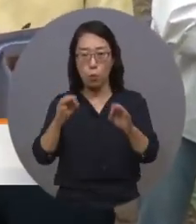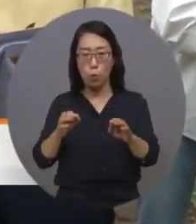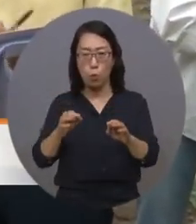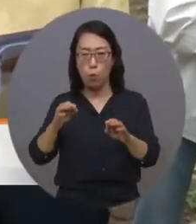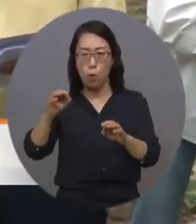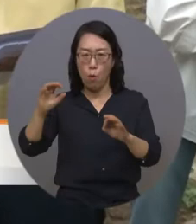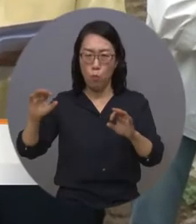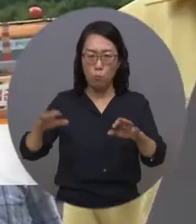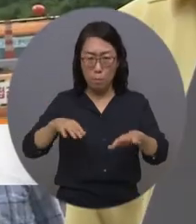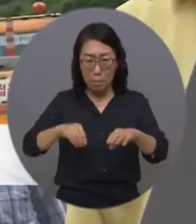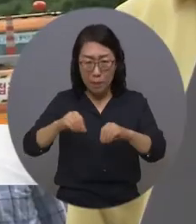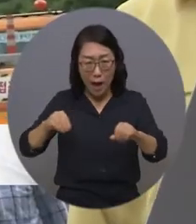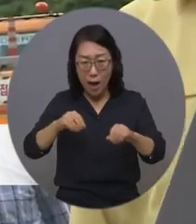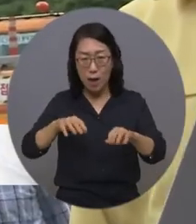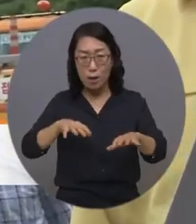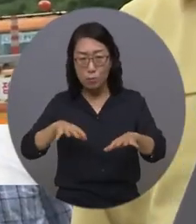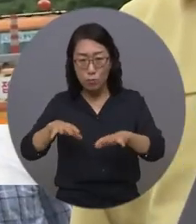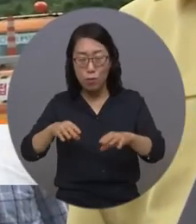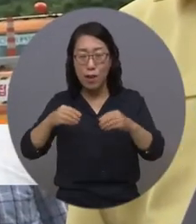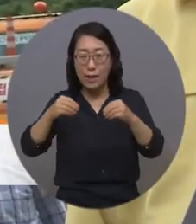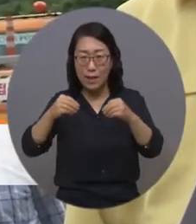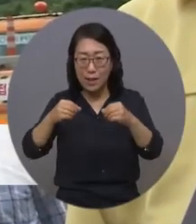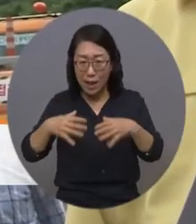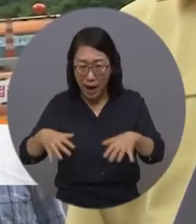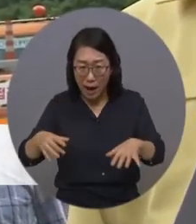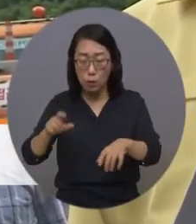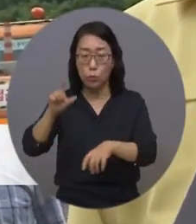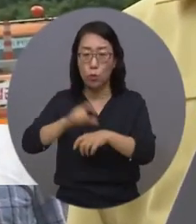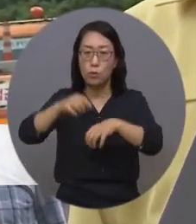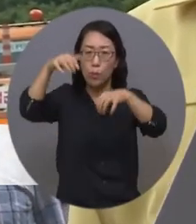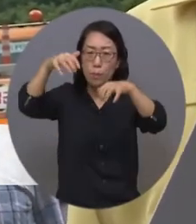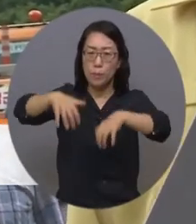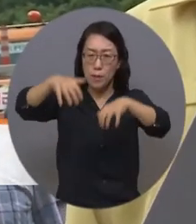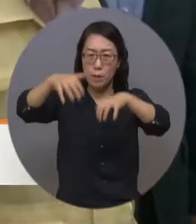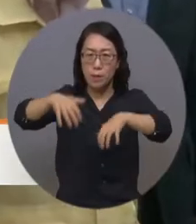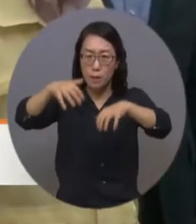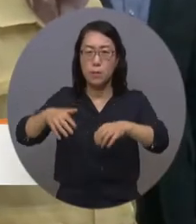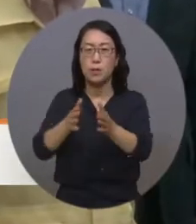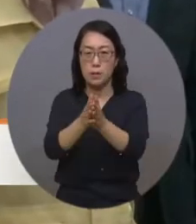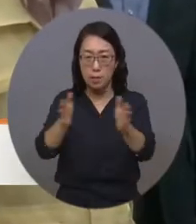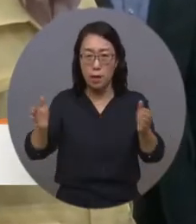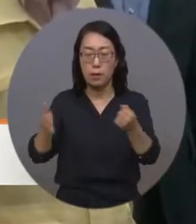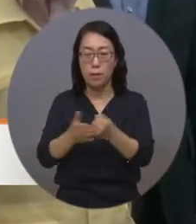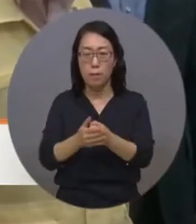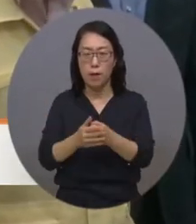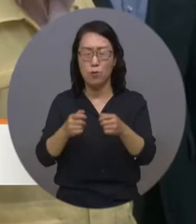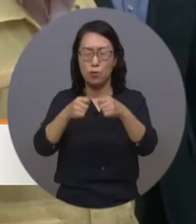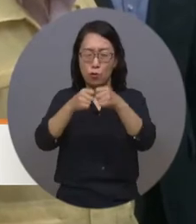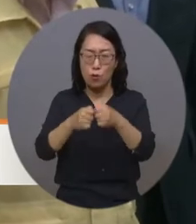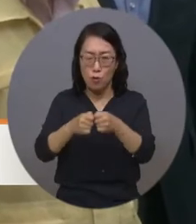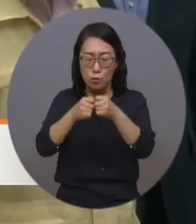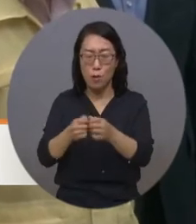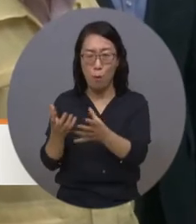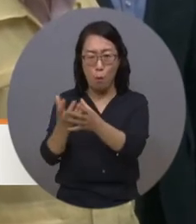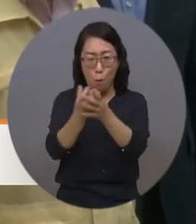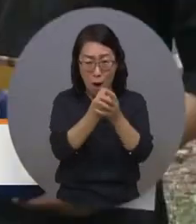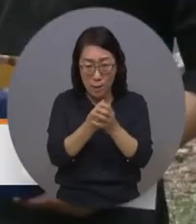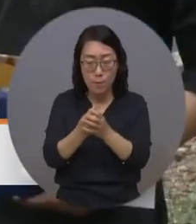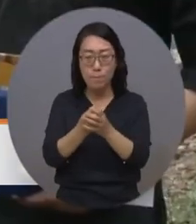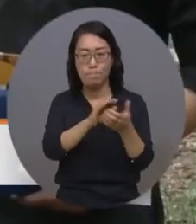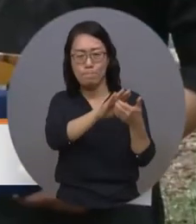태풍으로 지반이 연약해진 상황에서 가을 장마까지 시작됐다며 과할 정도로 철저히 대비해